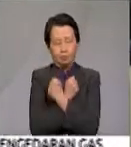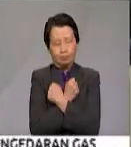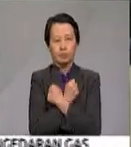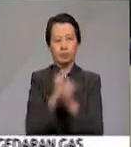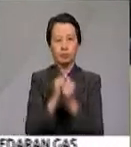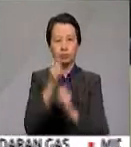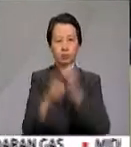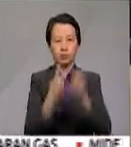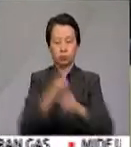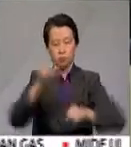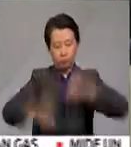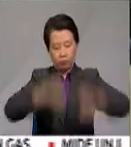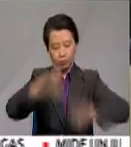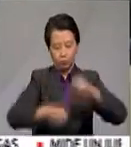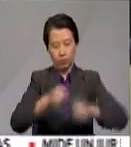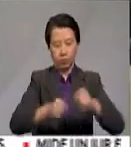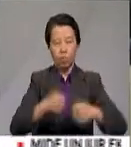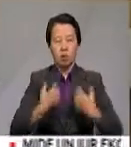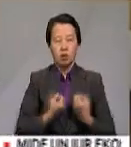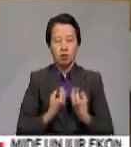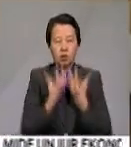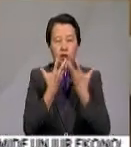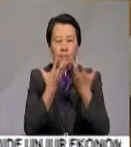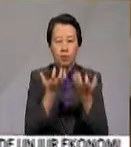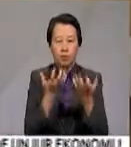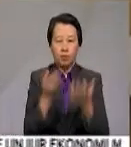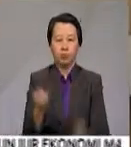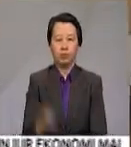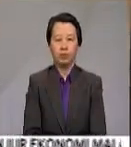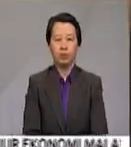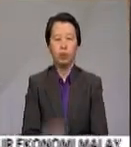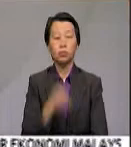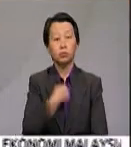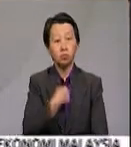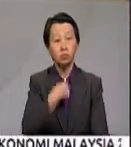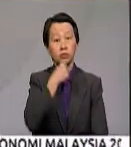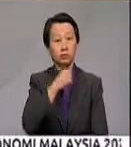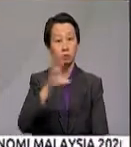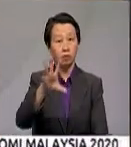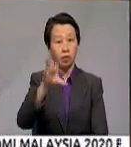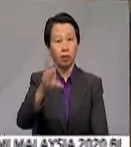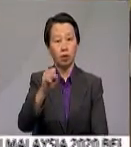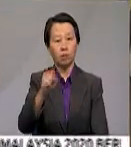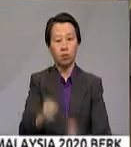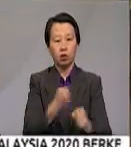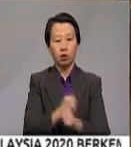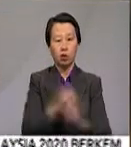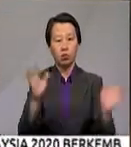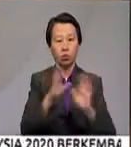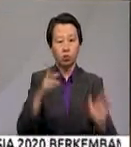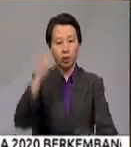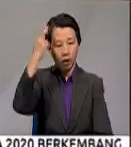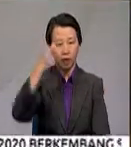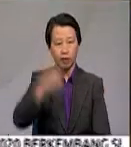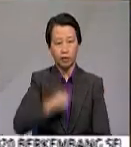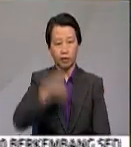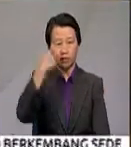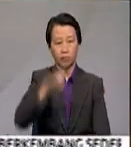terhadap dunia berbasikal yang masih menyala. Bagi umur saya 50, jadi itu bukan satu alasan yang utama yang